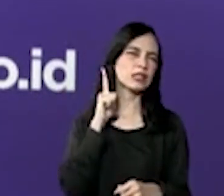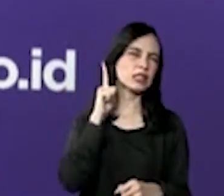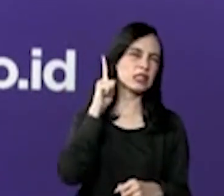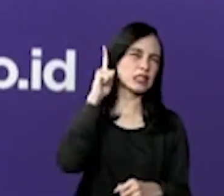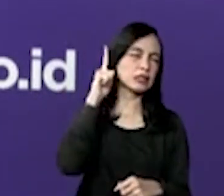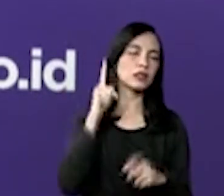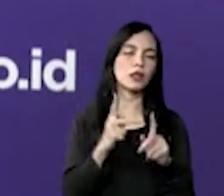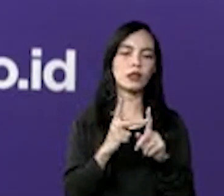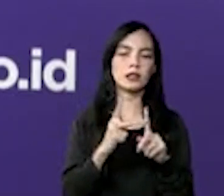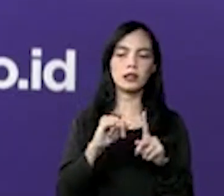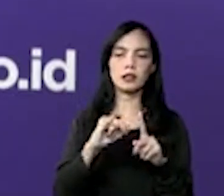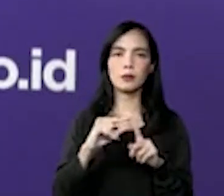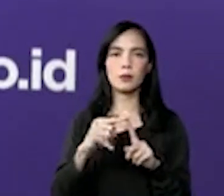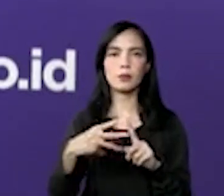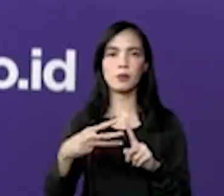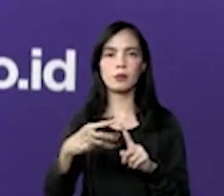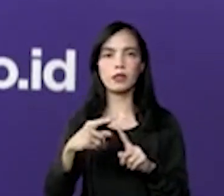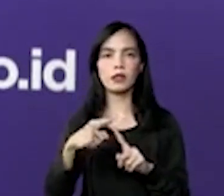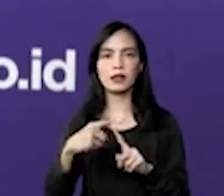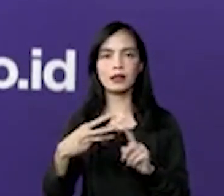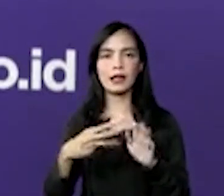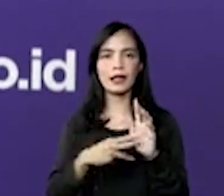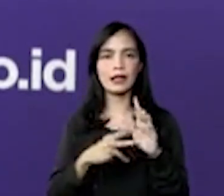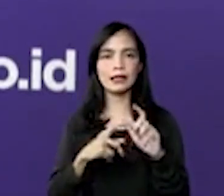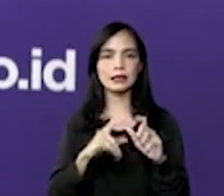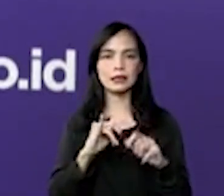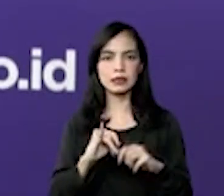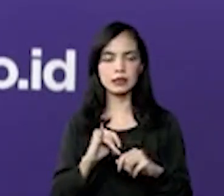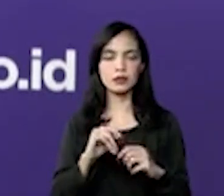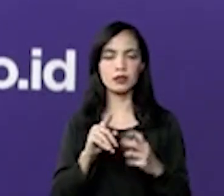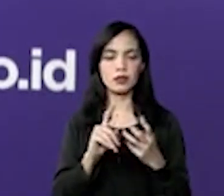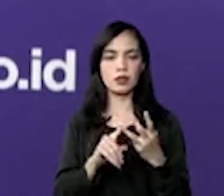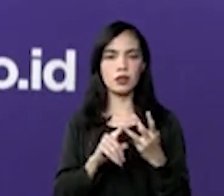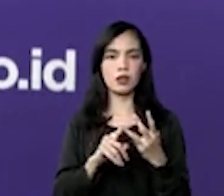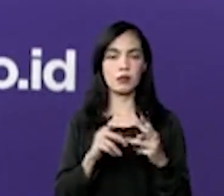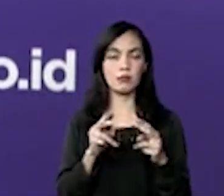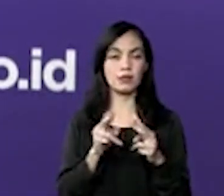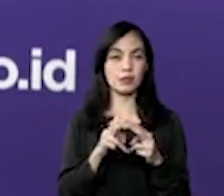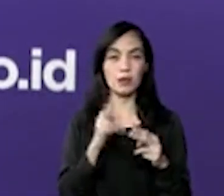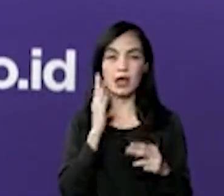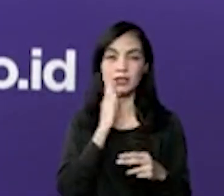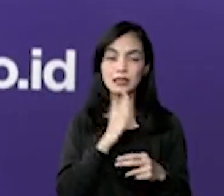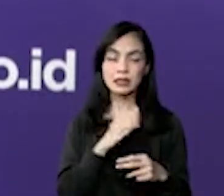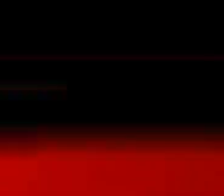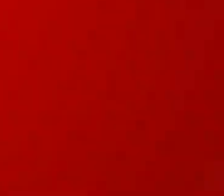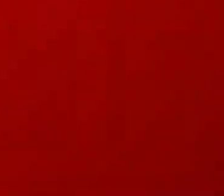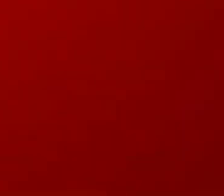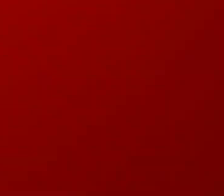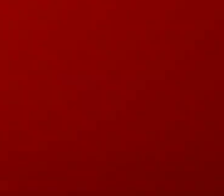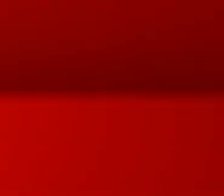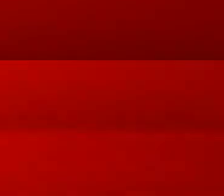Masyarakat diimbau untuk tetap menjaga berat badannya agar tidak obesitas serta menjaga pola hidup seimbang.